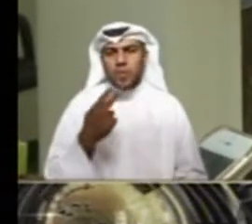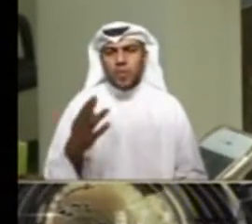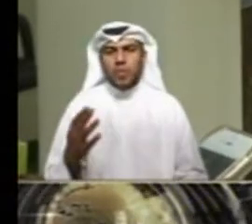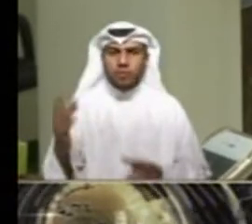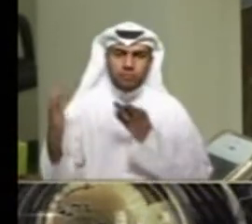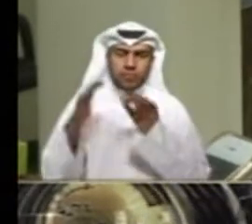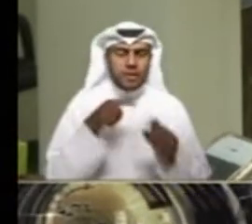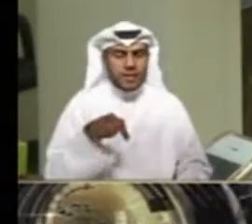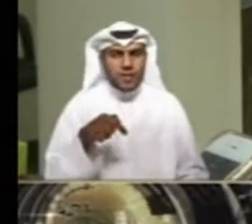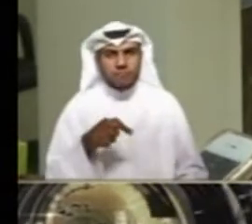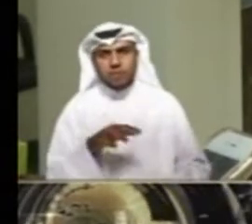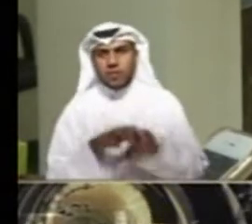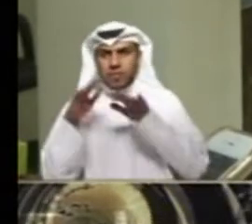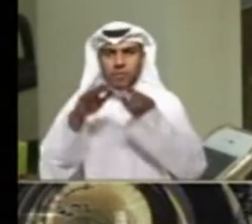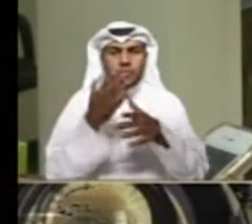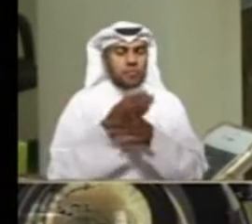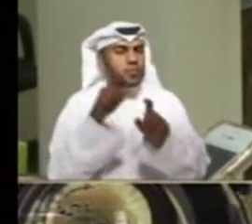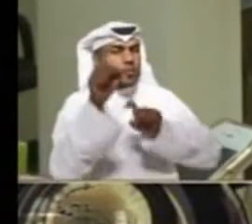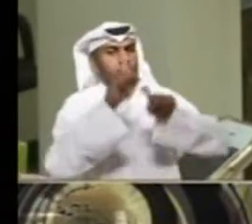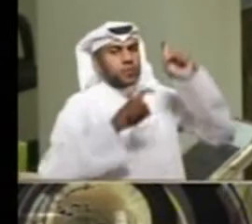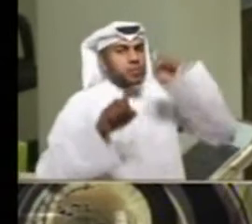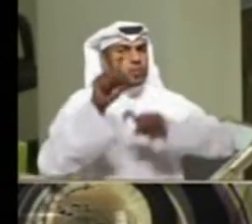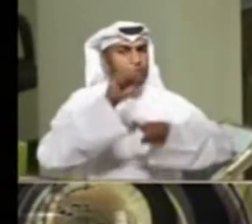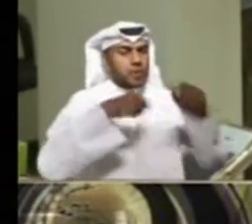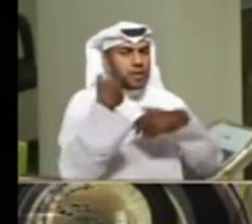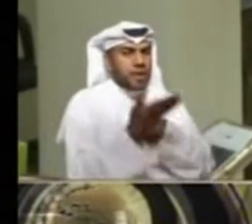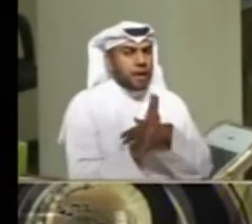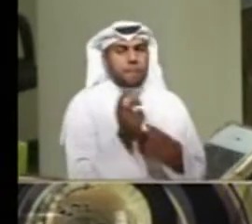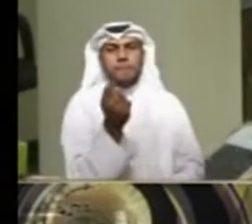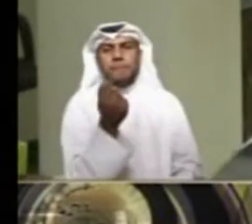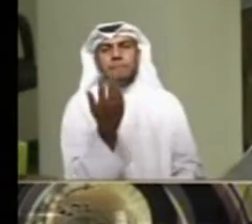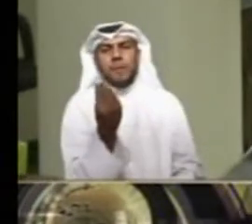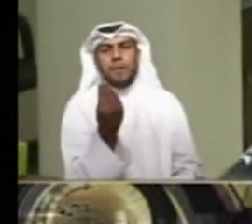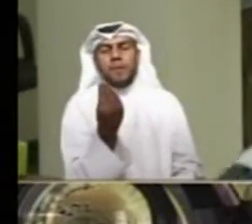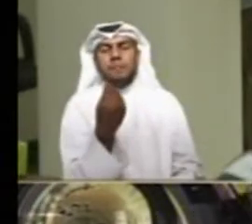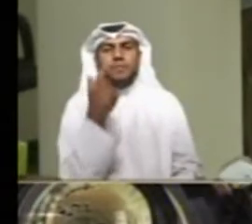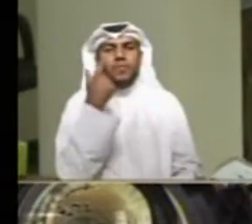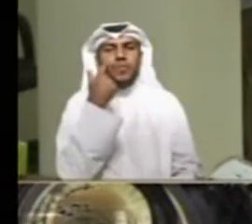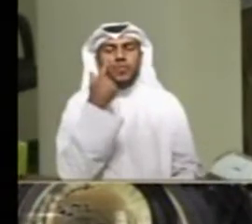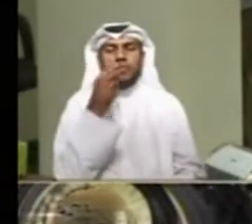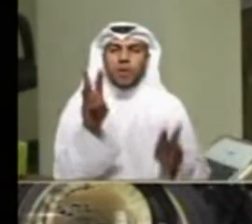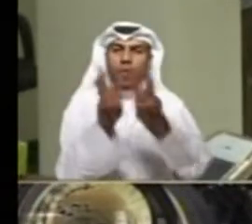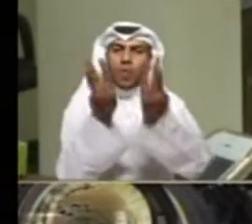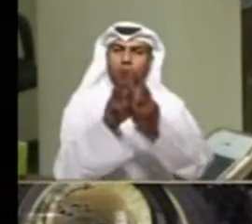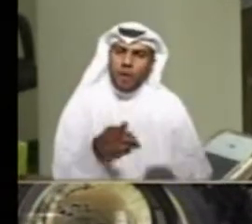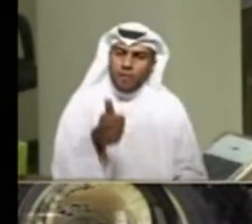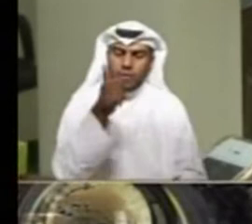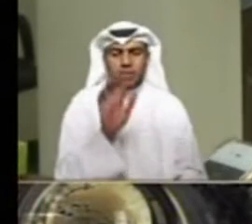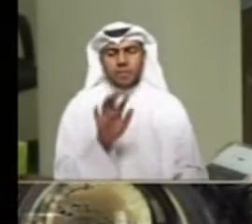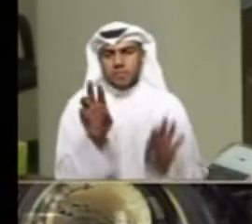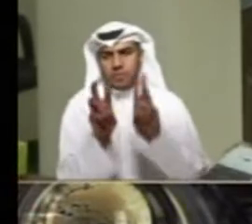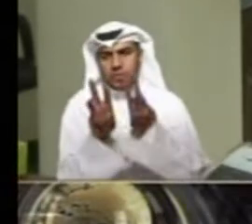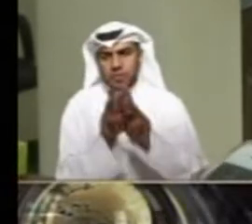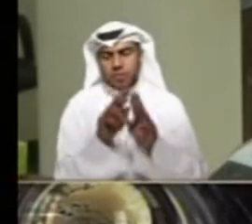عن استفسارات، وأغلبيتهم ما تقدموا ما دخلوا لا على الموقع الإلكتروني أو لم